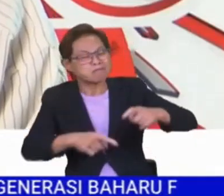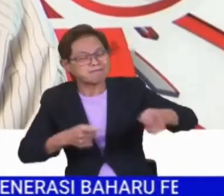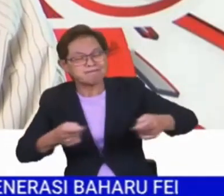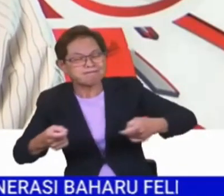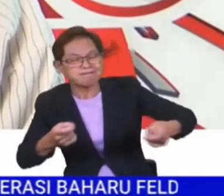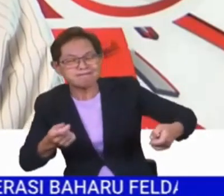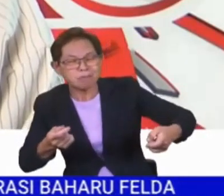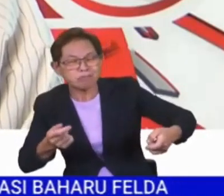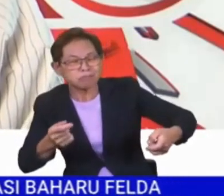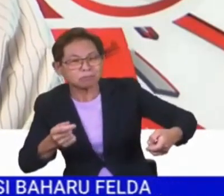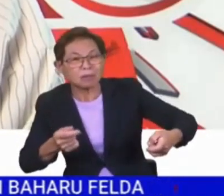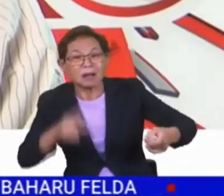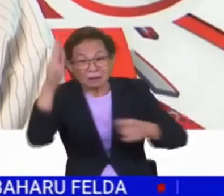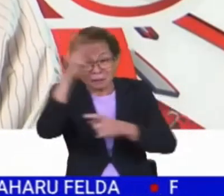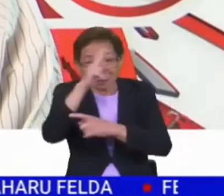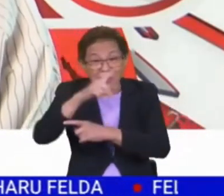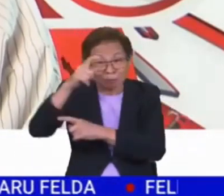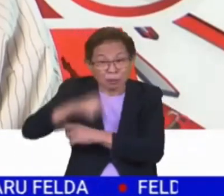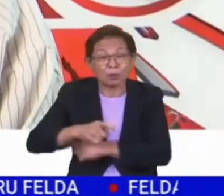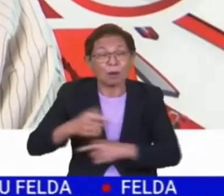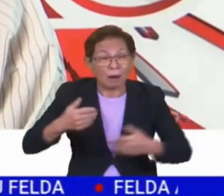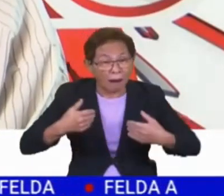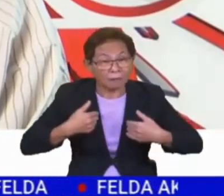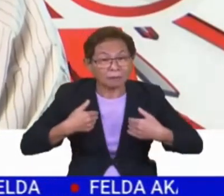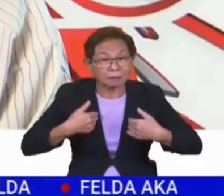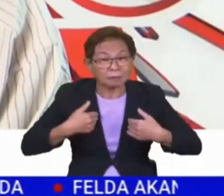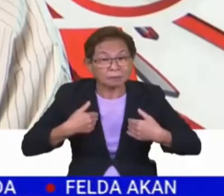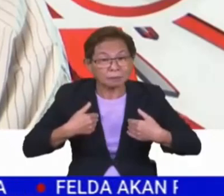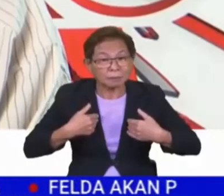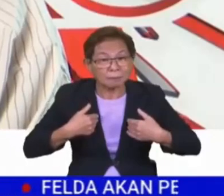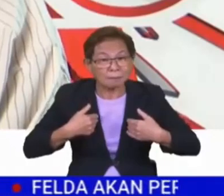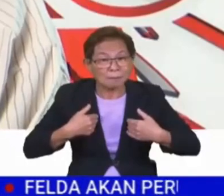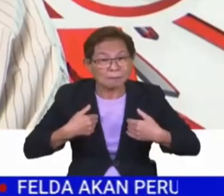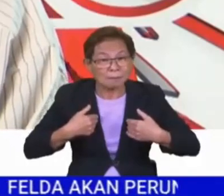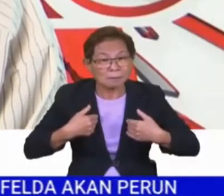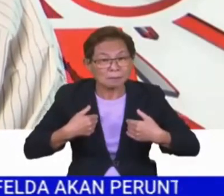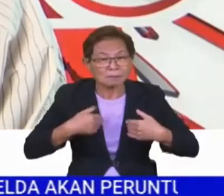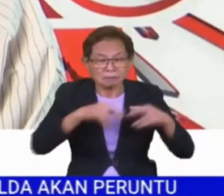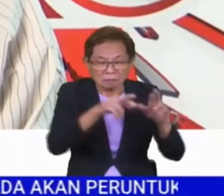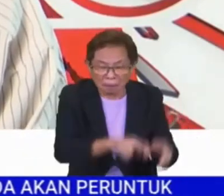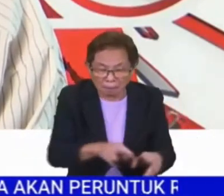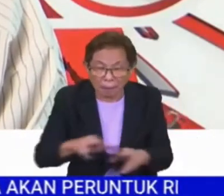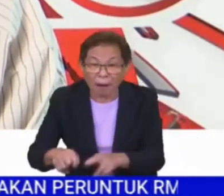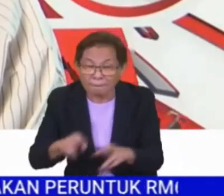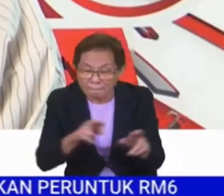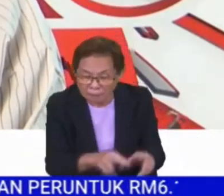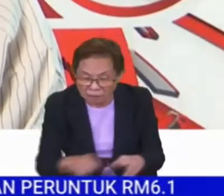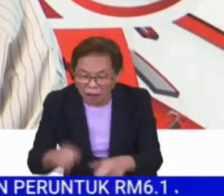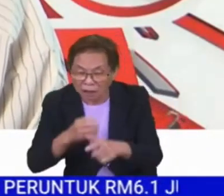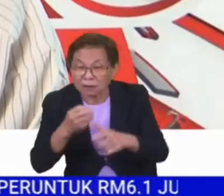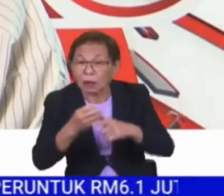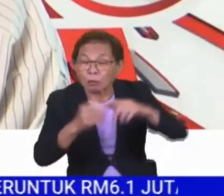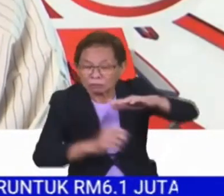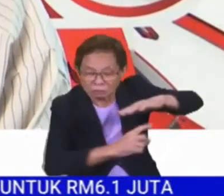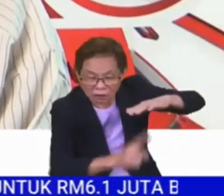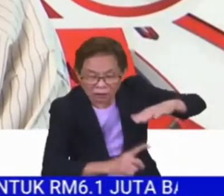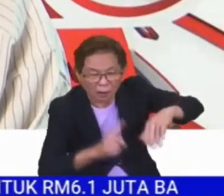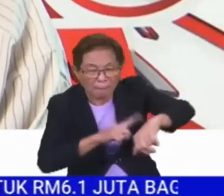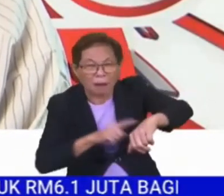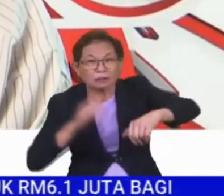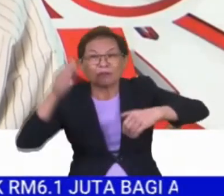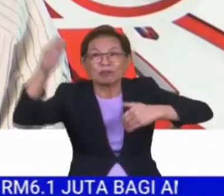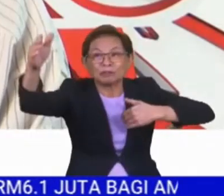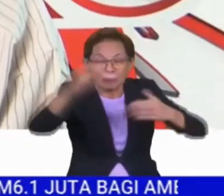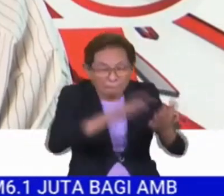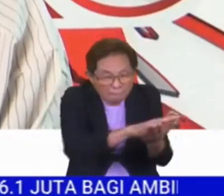makeup kerajaan juga perlu ada perancangan atau pedas shop jangkep